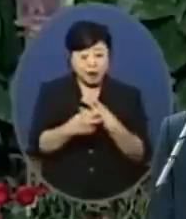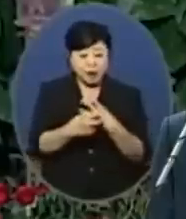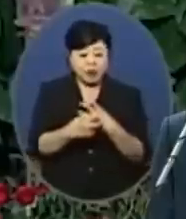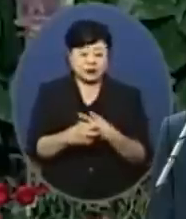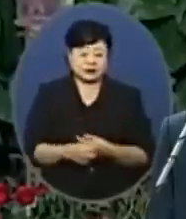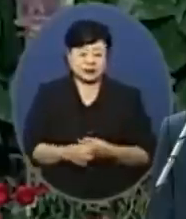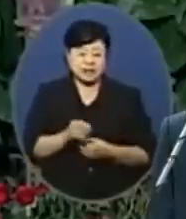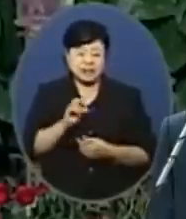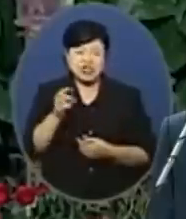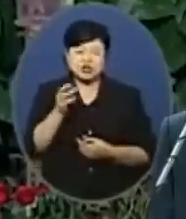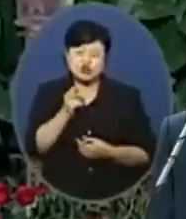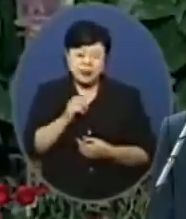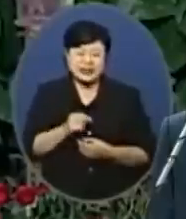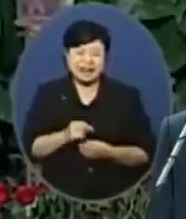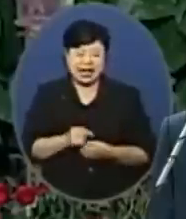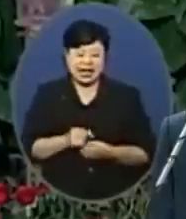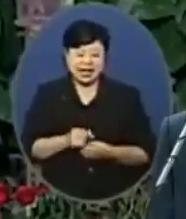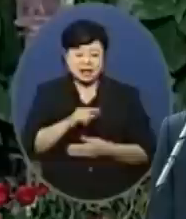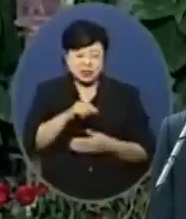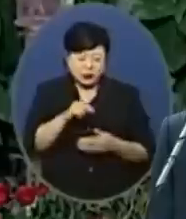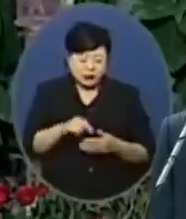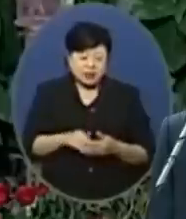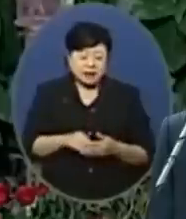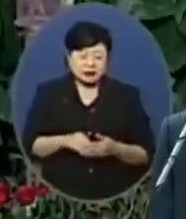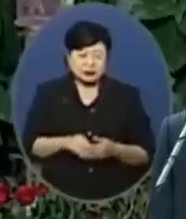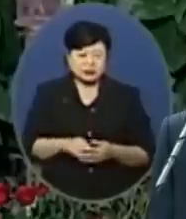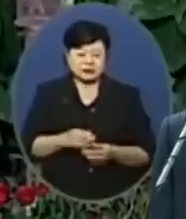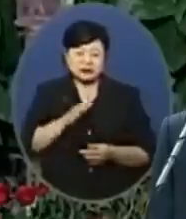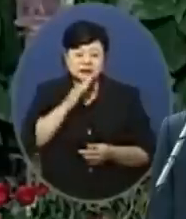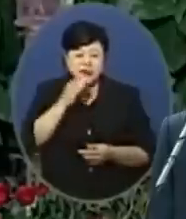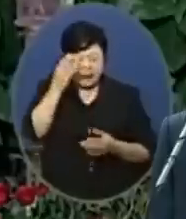인큐베이터에 넣어 기르는 조산의 사망률이